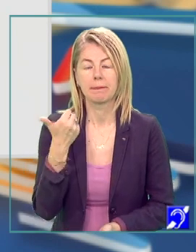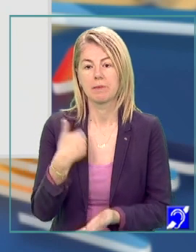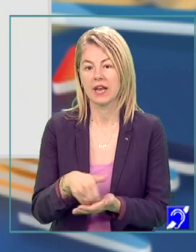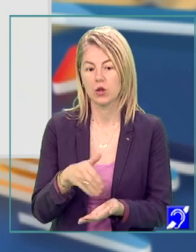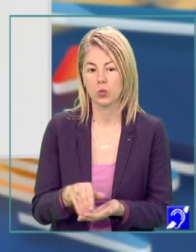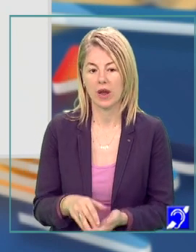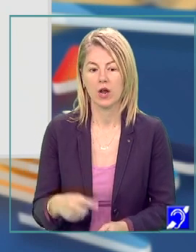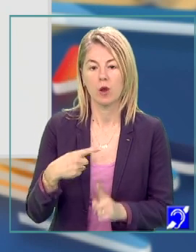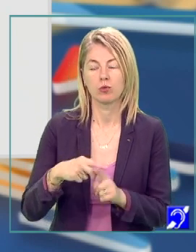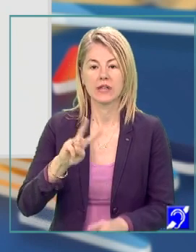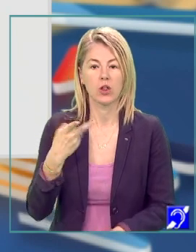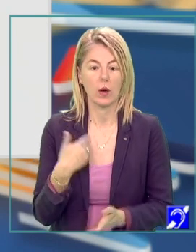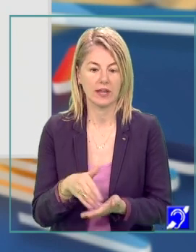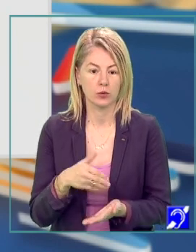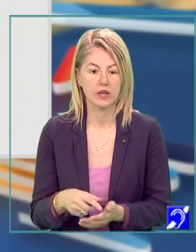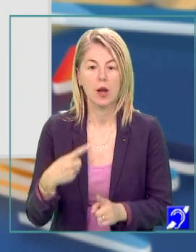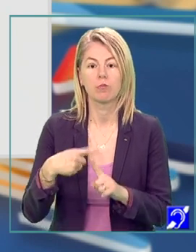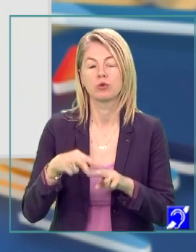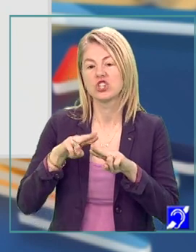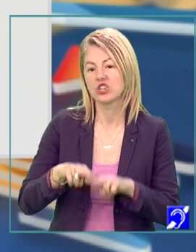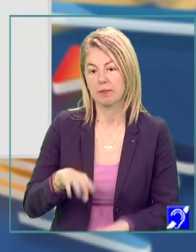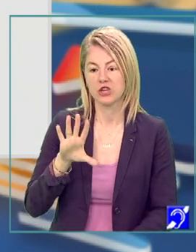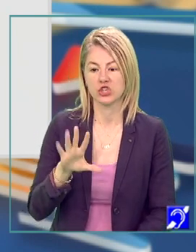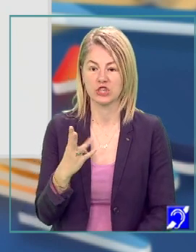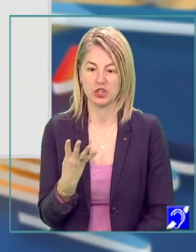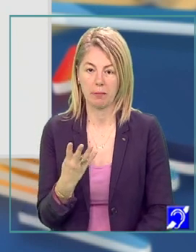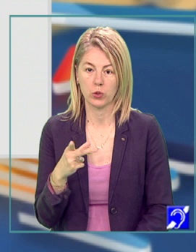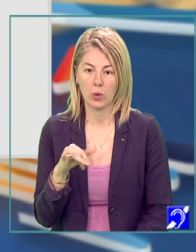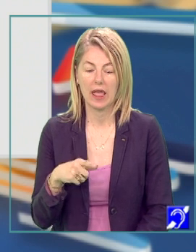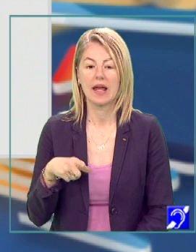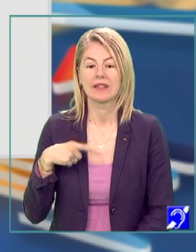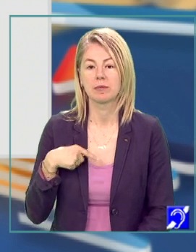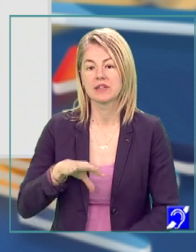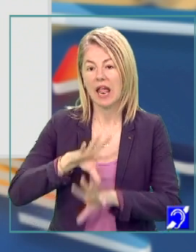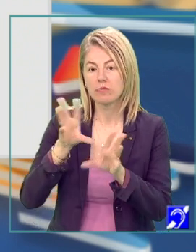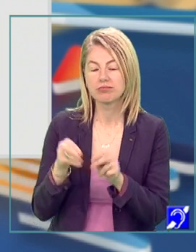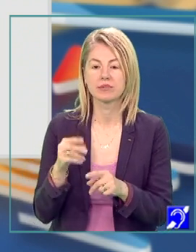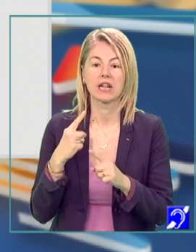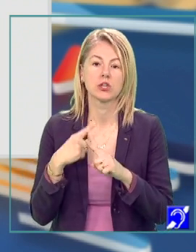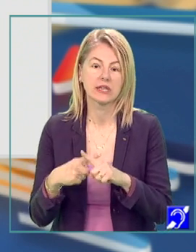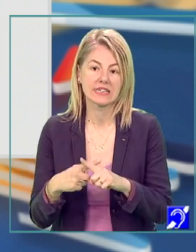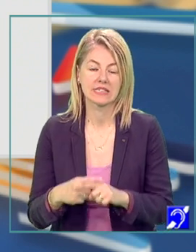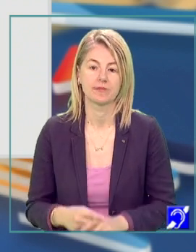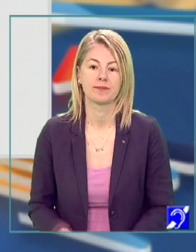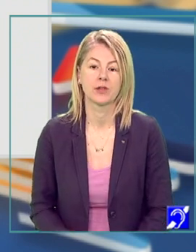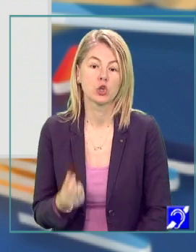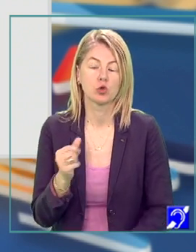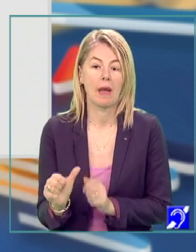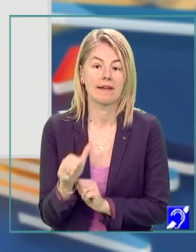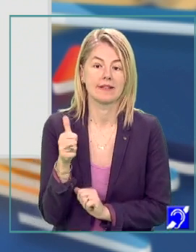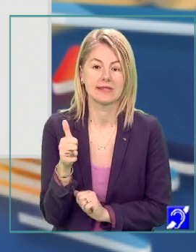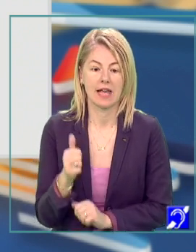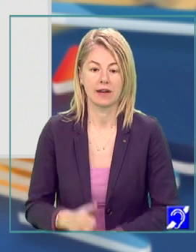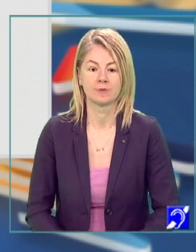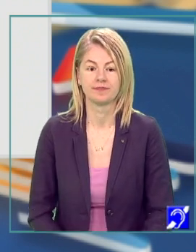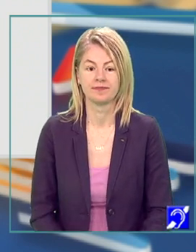cheltuială plus cea de-a doua cheltuială, plus ce i-a rămas, trebuie să ne dea suma inițială. Să scriem